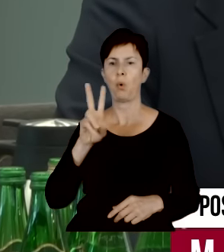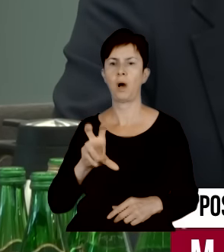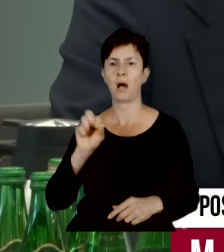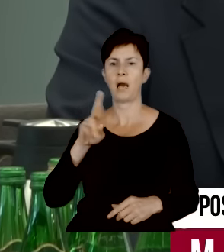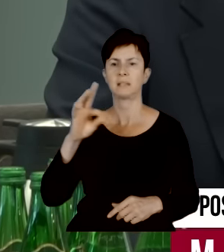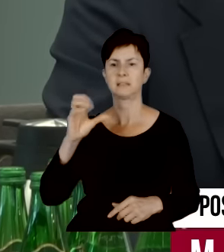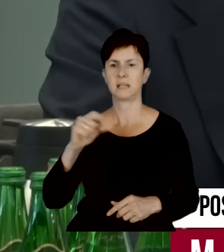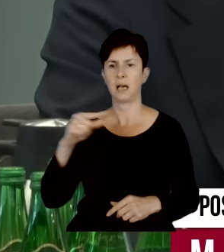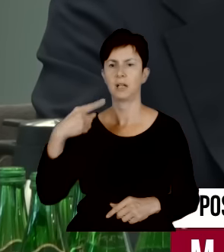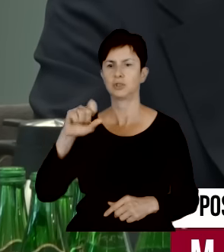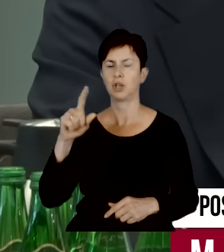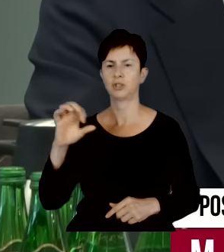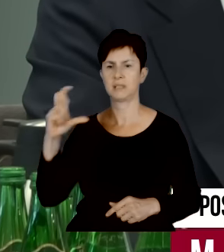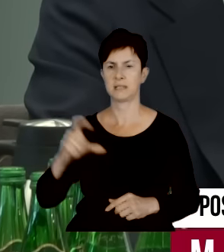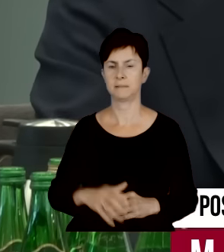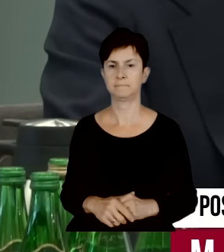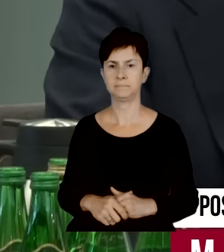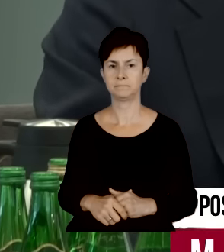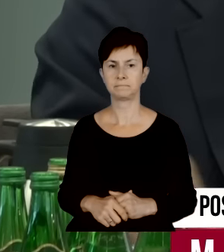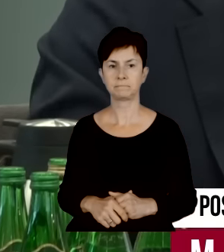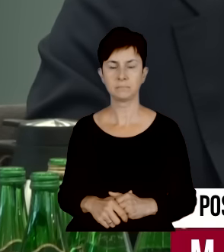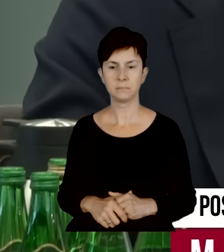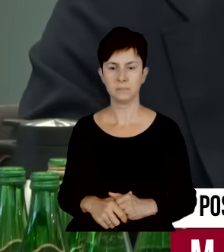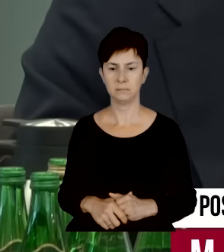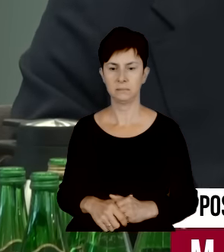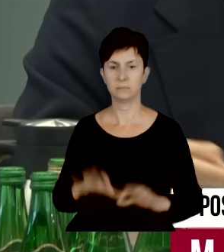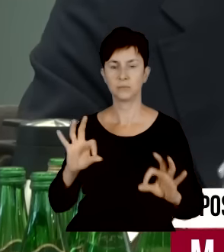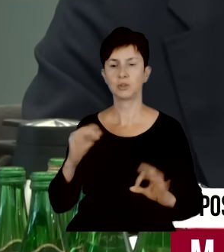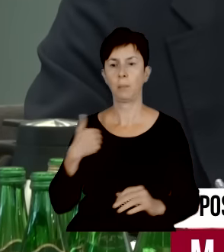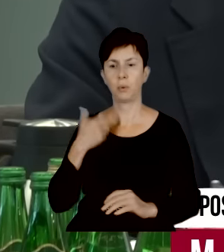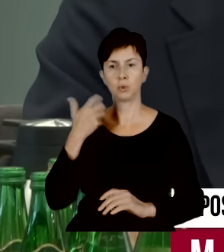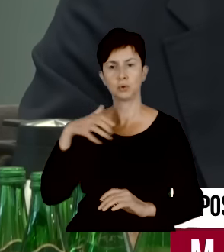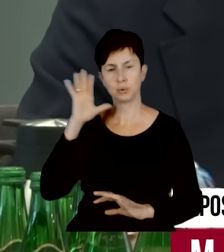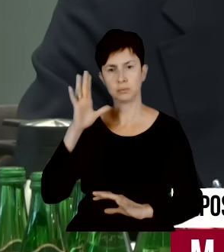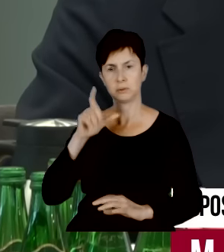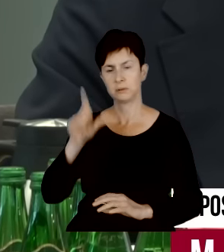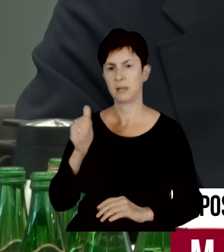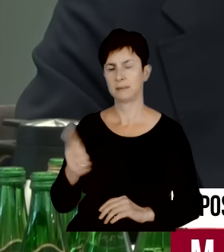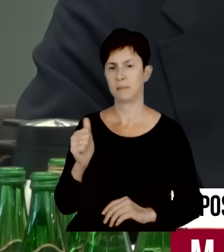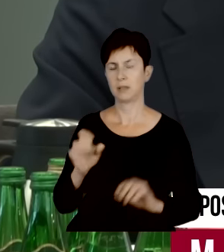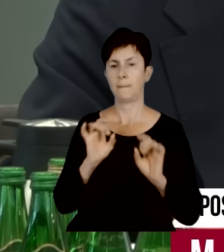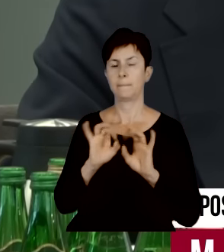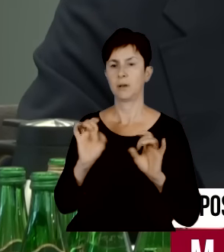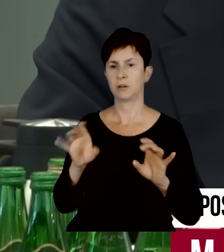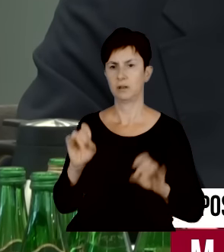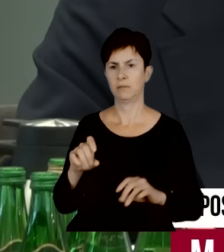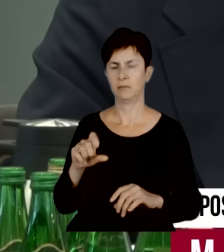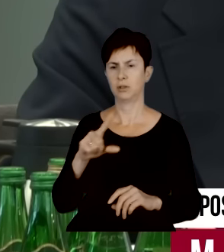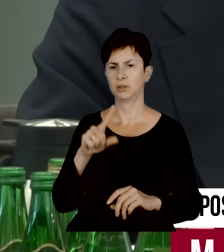Dziedzic panie premierze dzisiaj słuchaliśmy eksperta pana profesora uziębły